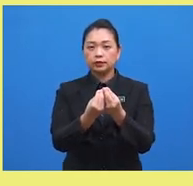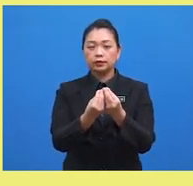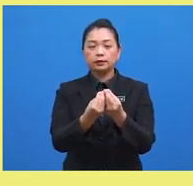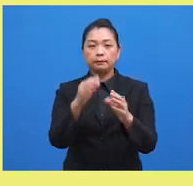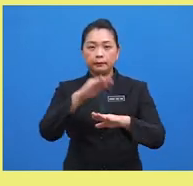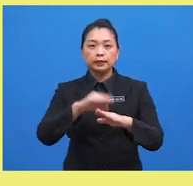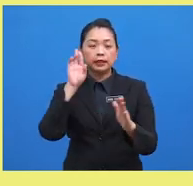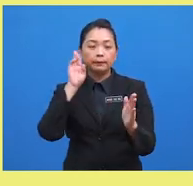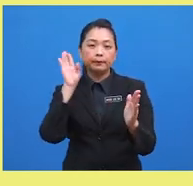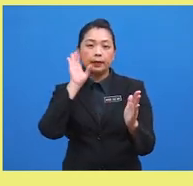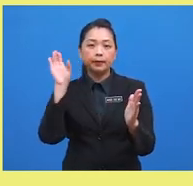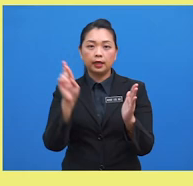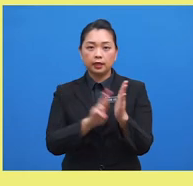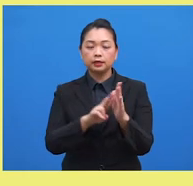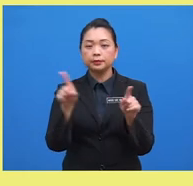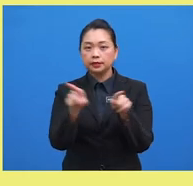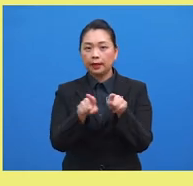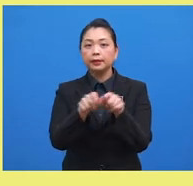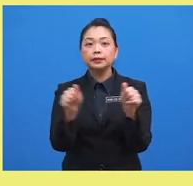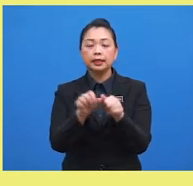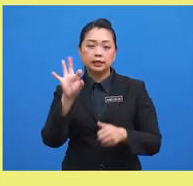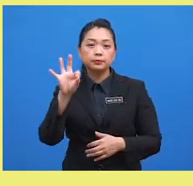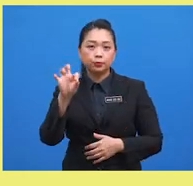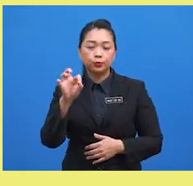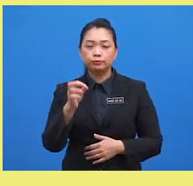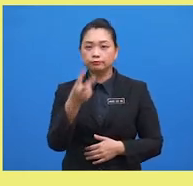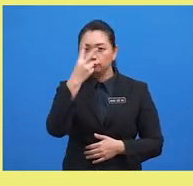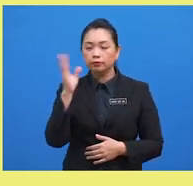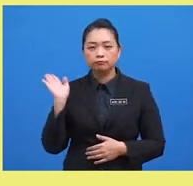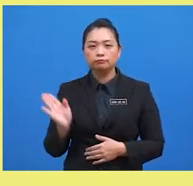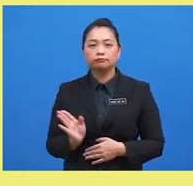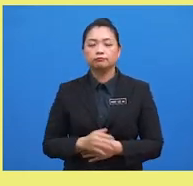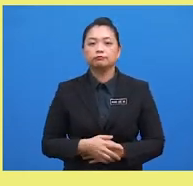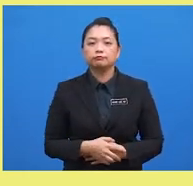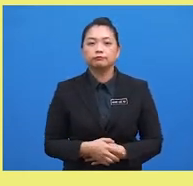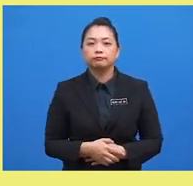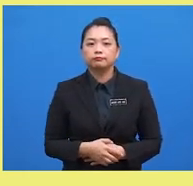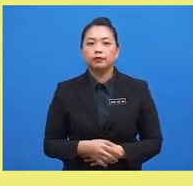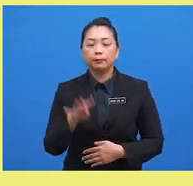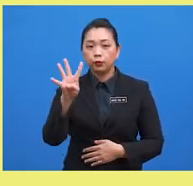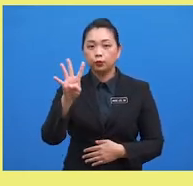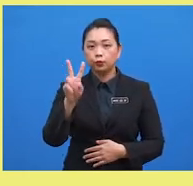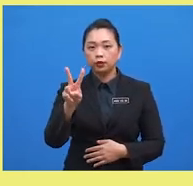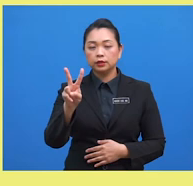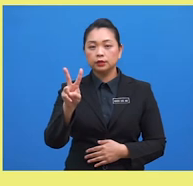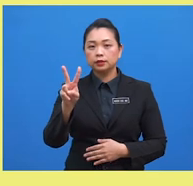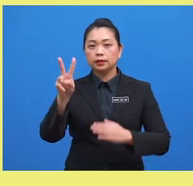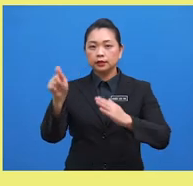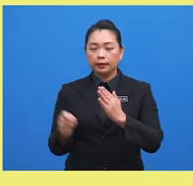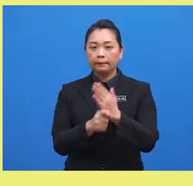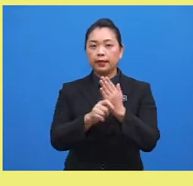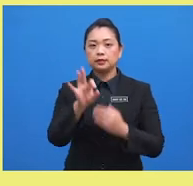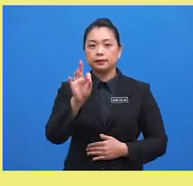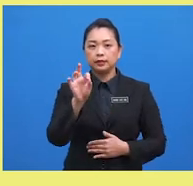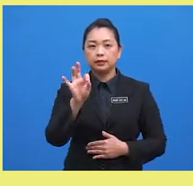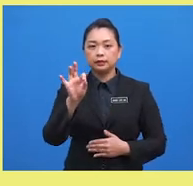Venn mesti sama dengan 90. Mari kita semak jawapan. 42